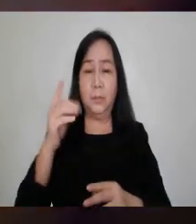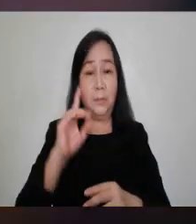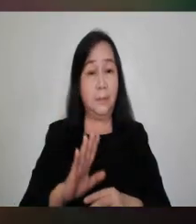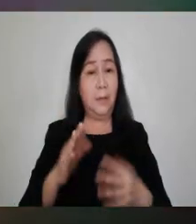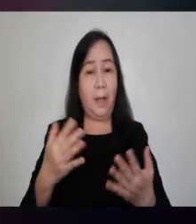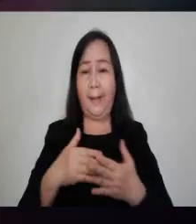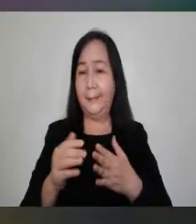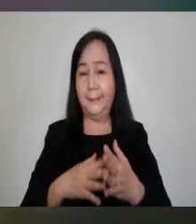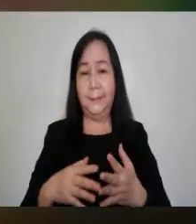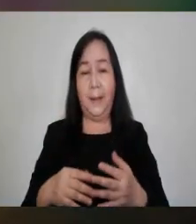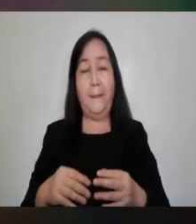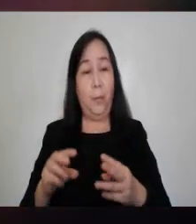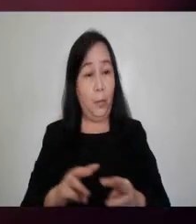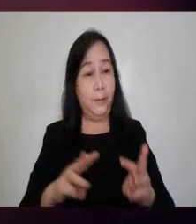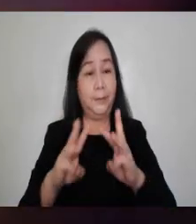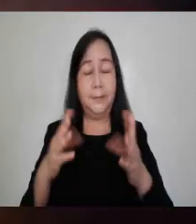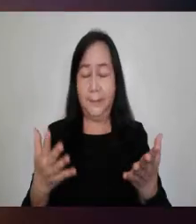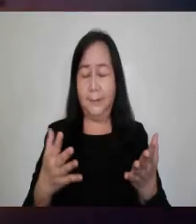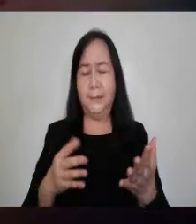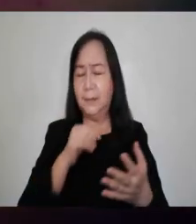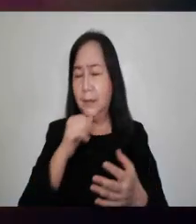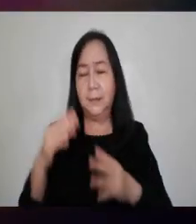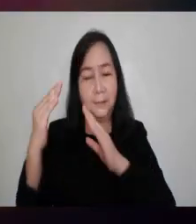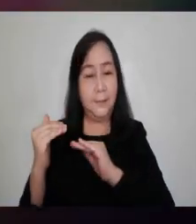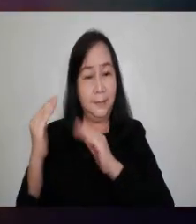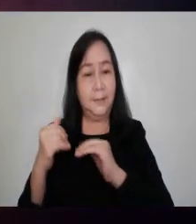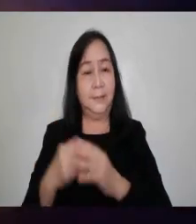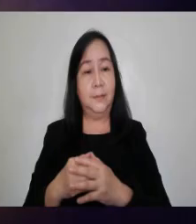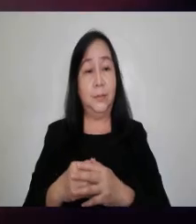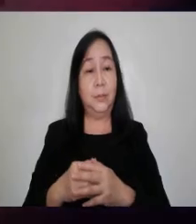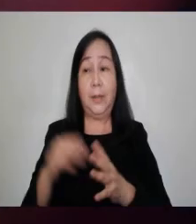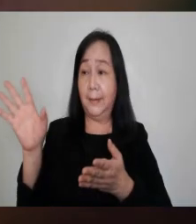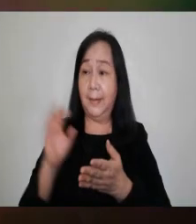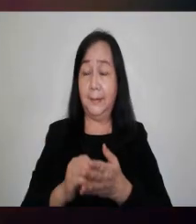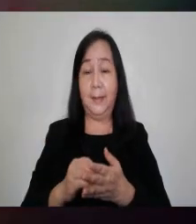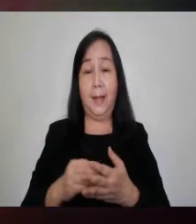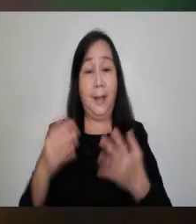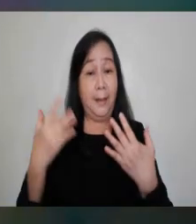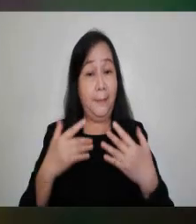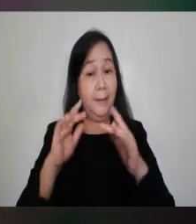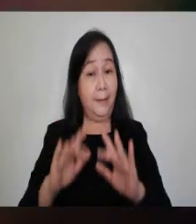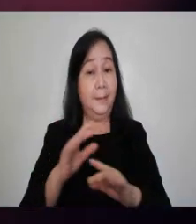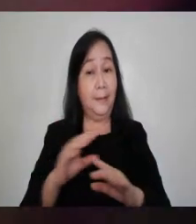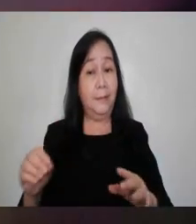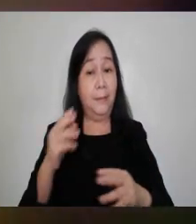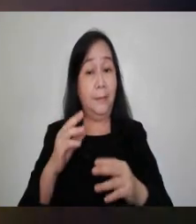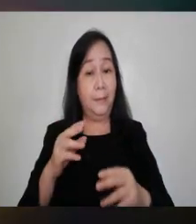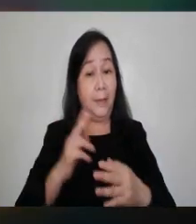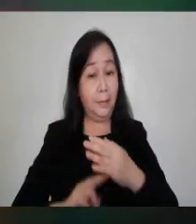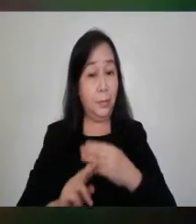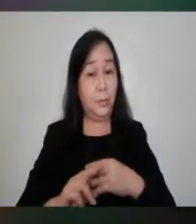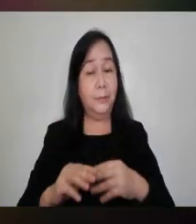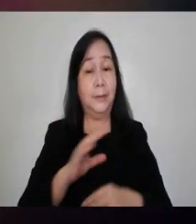ang ating puso sa Diyos kahit sa mga paraang hindi natin inaasahan. Tularan natin ang habag at